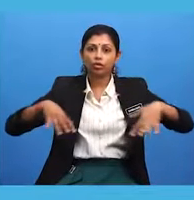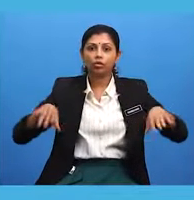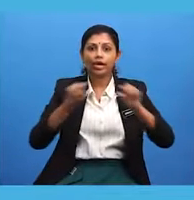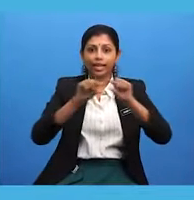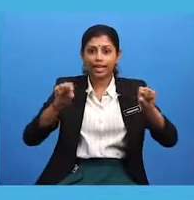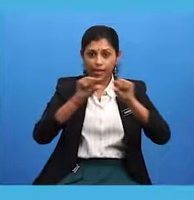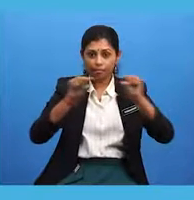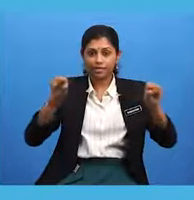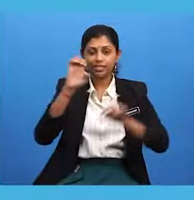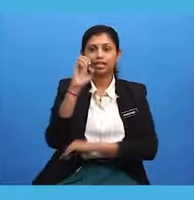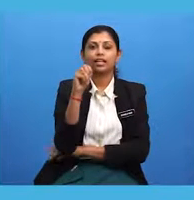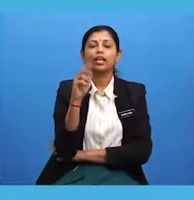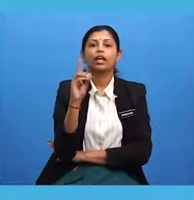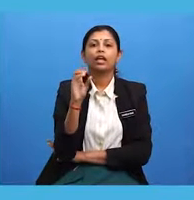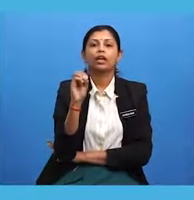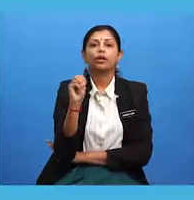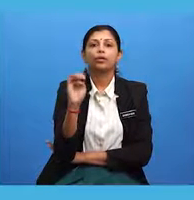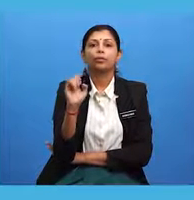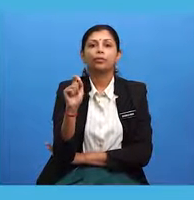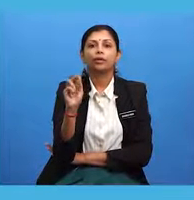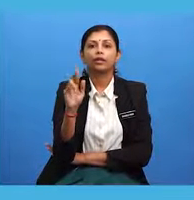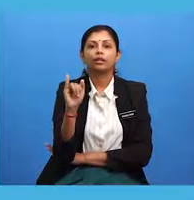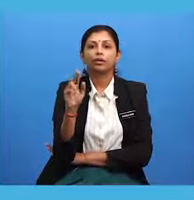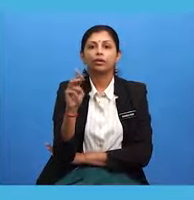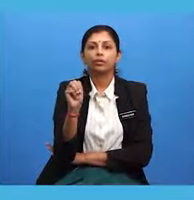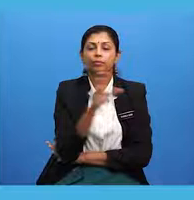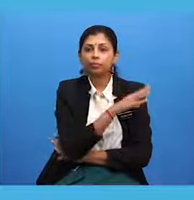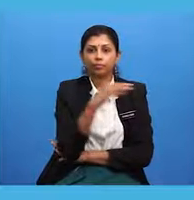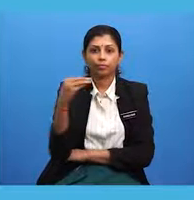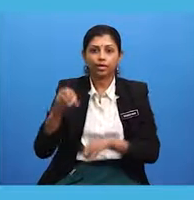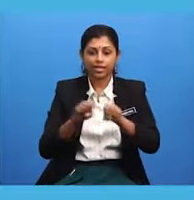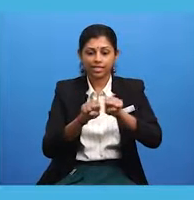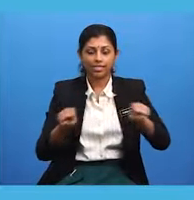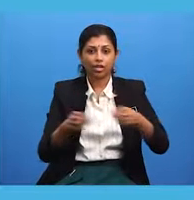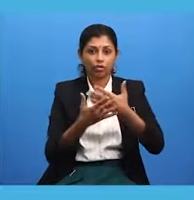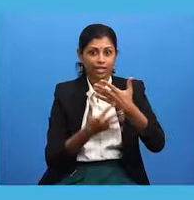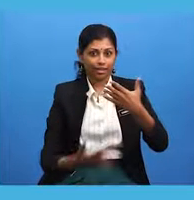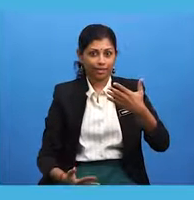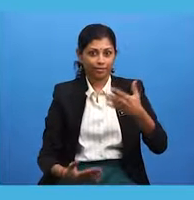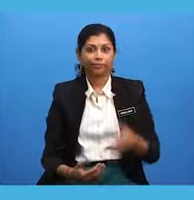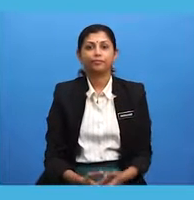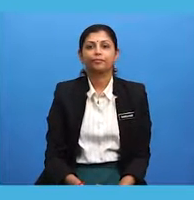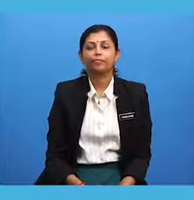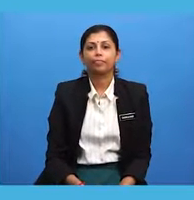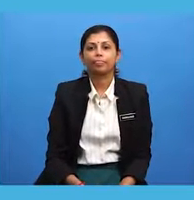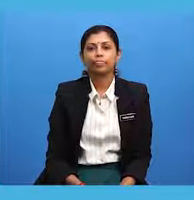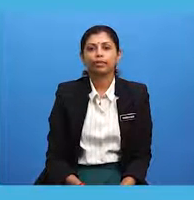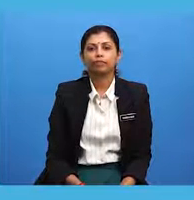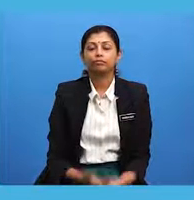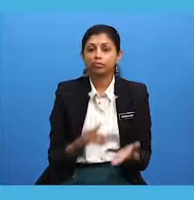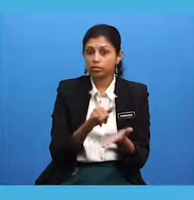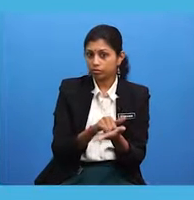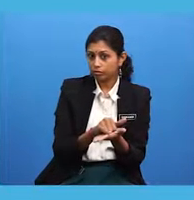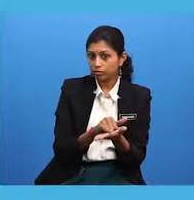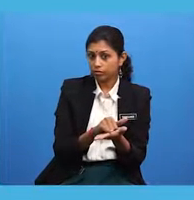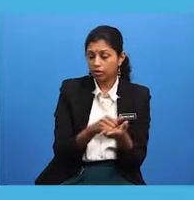keluruhan lapisan endometrium dan saru darah. Kemudian,